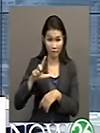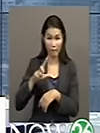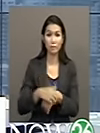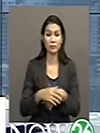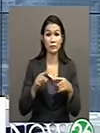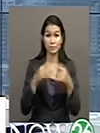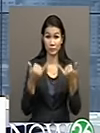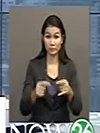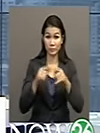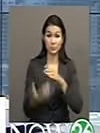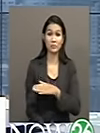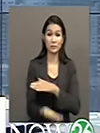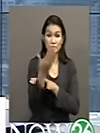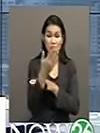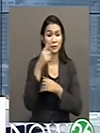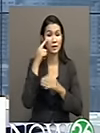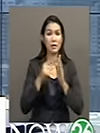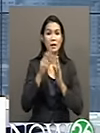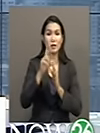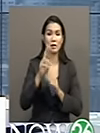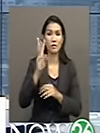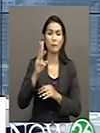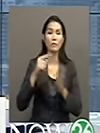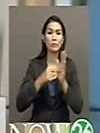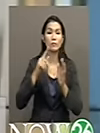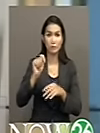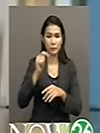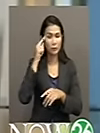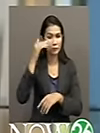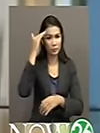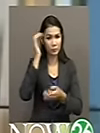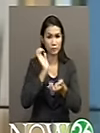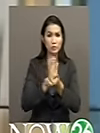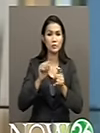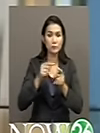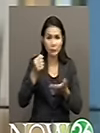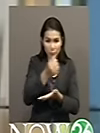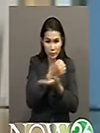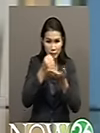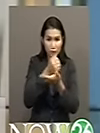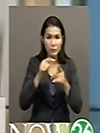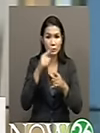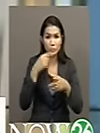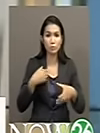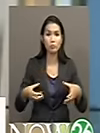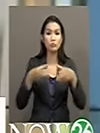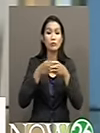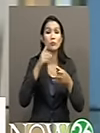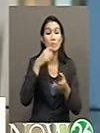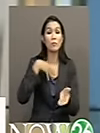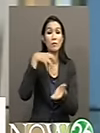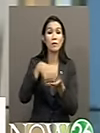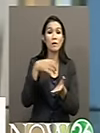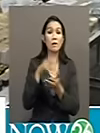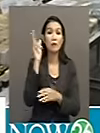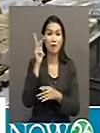ครับผม เช้าวันนี้นะคะพลตำรวจโทเรวัชกลิ่นเกษรผู้บัญชาการตำรวจปราบปรามยาเสพติดพร้อมด้วยทีมงานนะคะร่วมกันแถลงข่าว